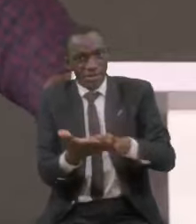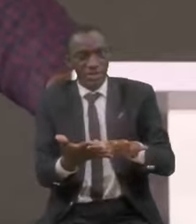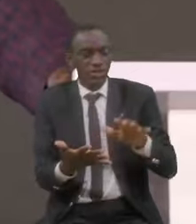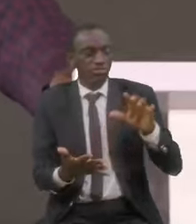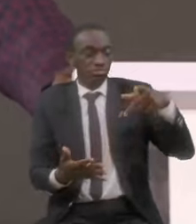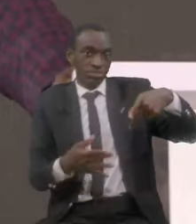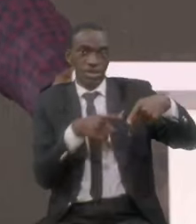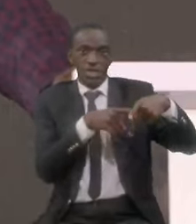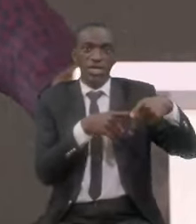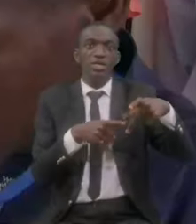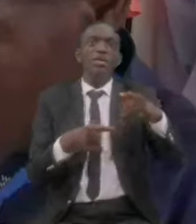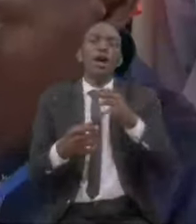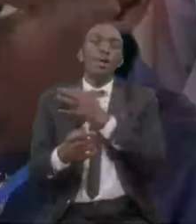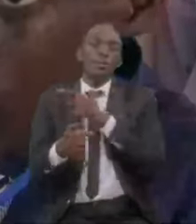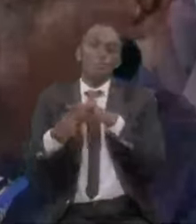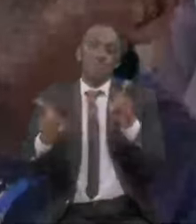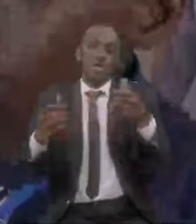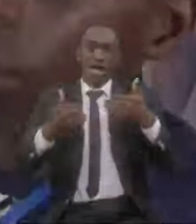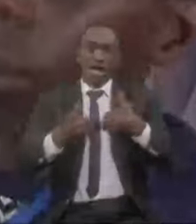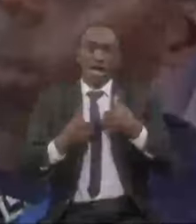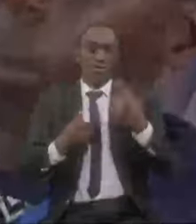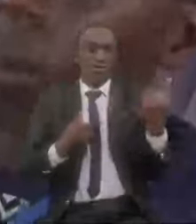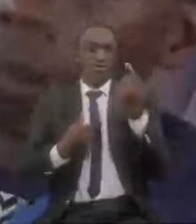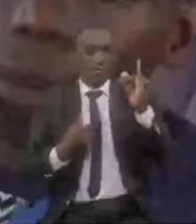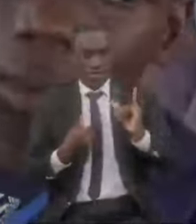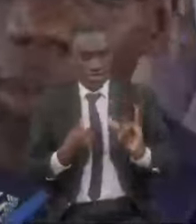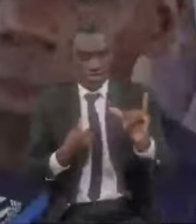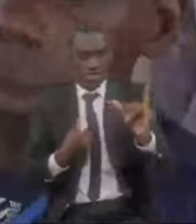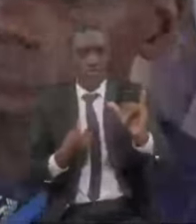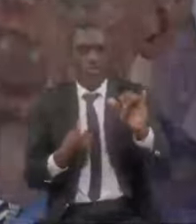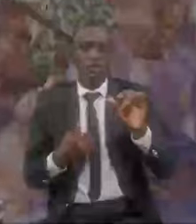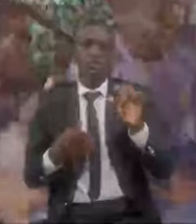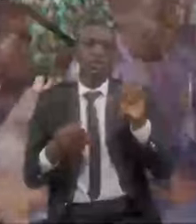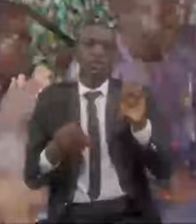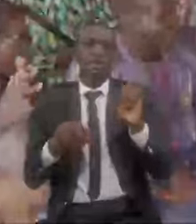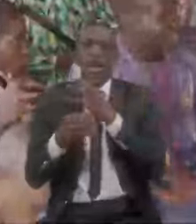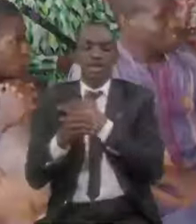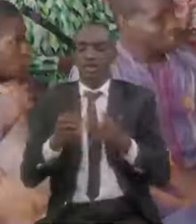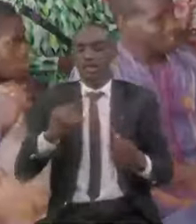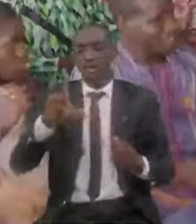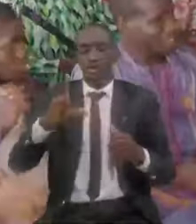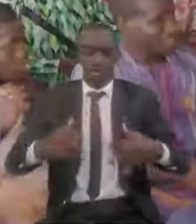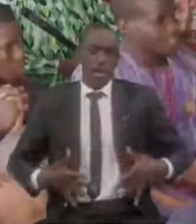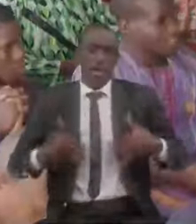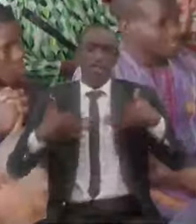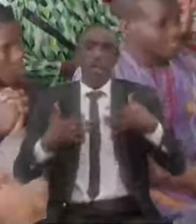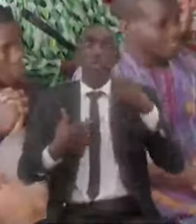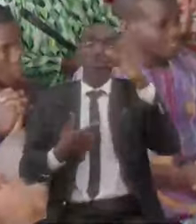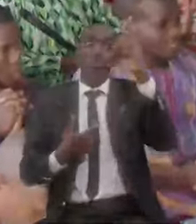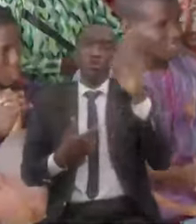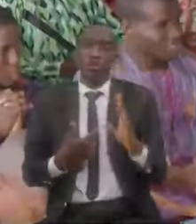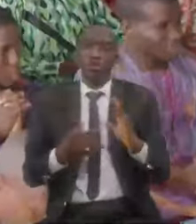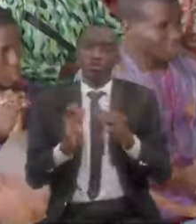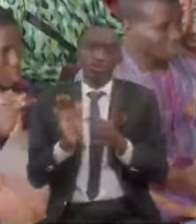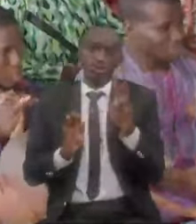éternelle. Dieu a utilisé l'apôtre Paul